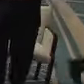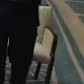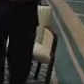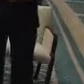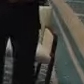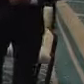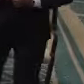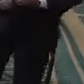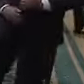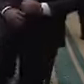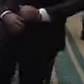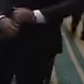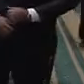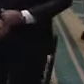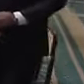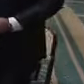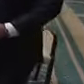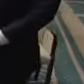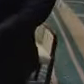abone ol